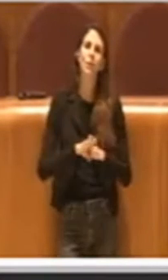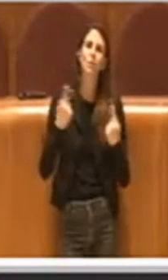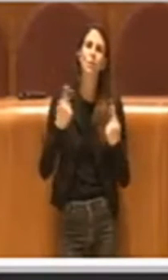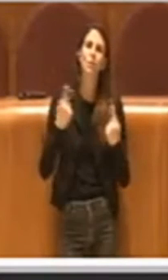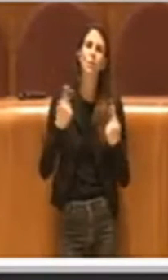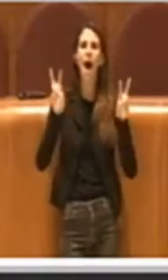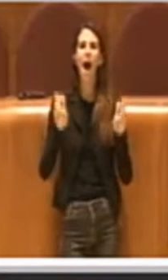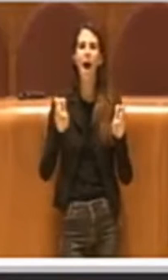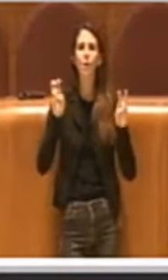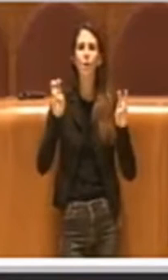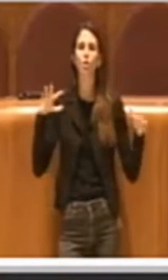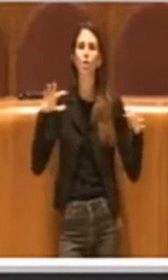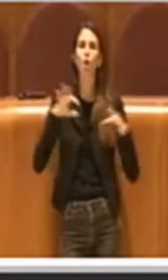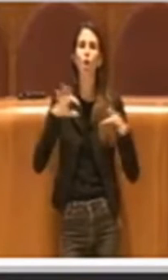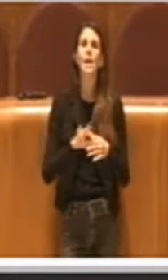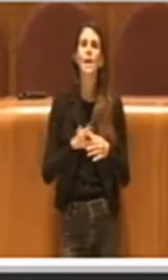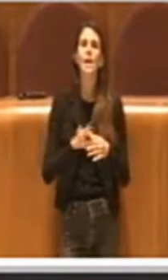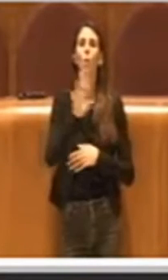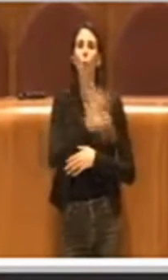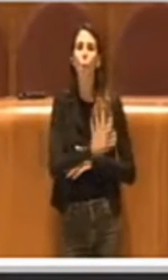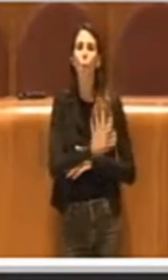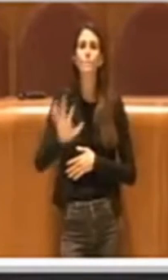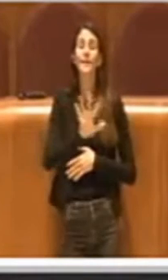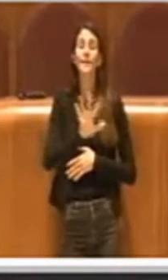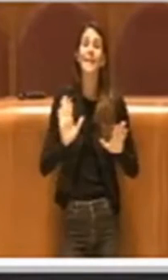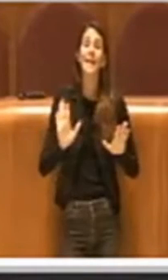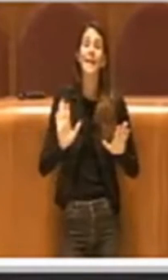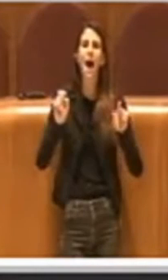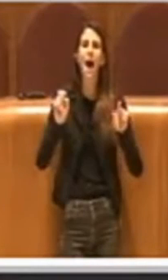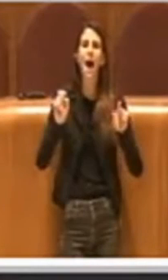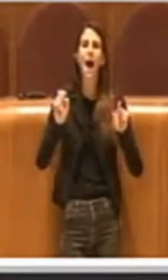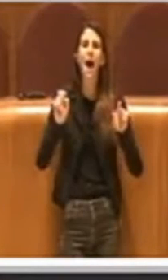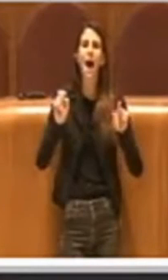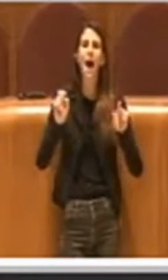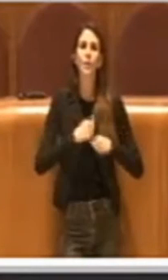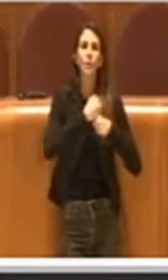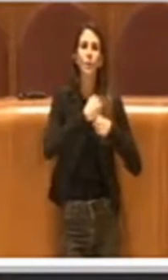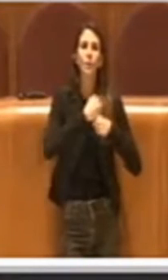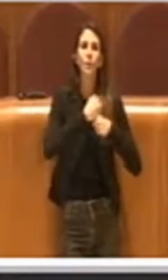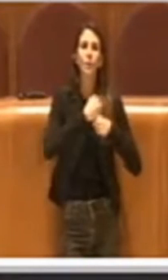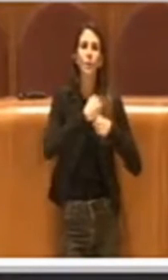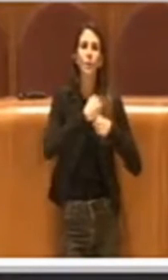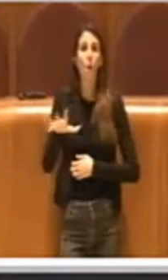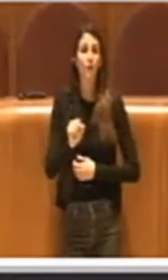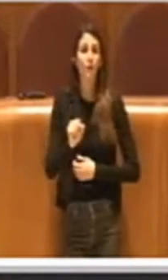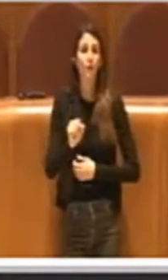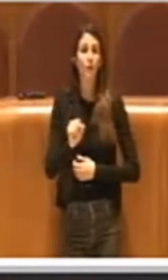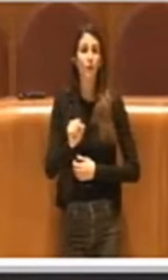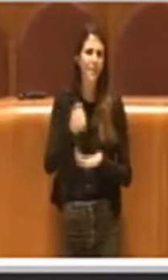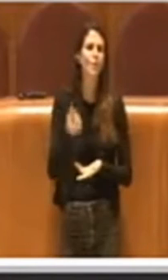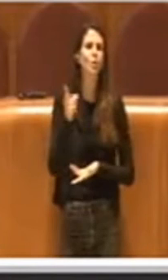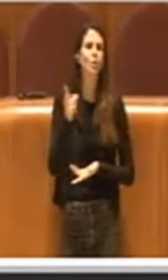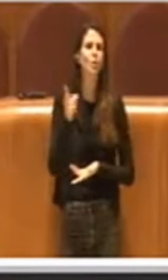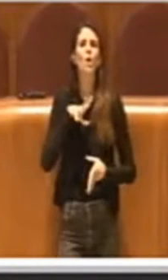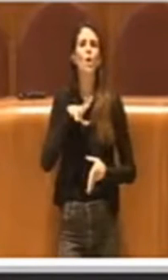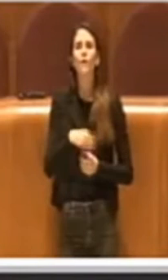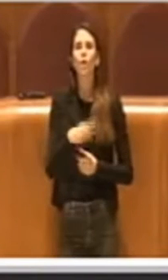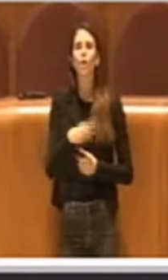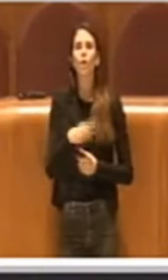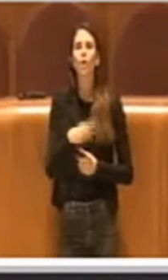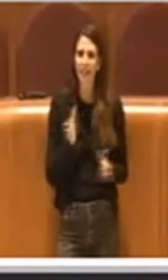urbanistica, ma per quanto riguarda le riassegnazioni o comunque le acquisizioni al patrimonio, è coinvolto anche